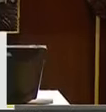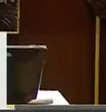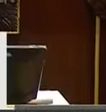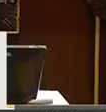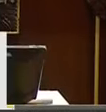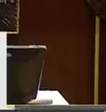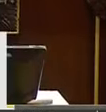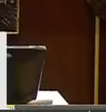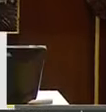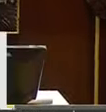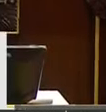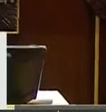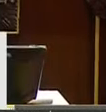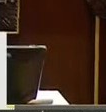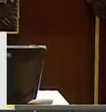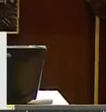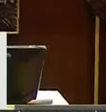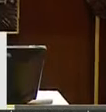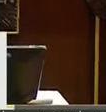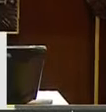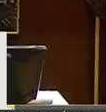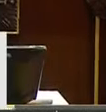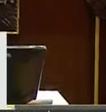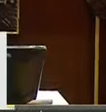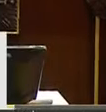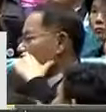พย ์โอชาครับ